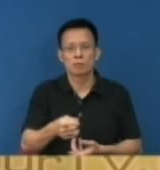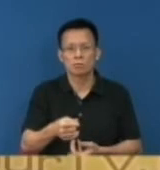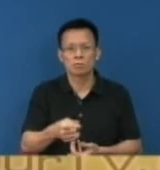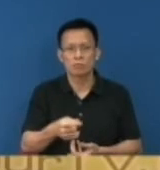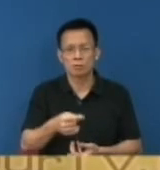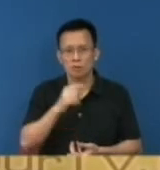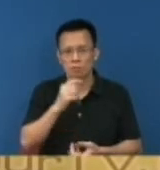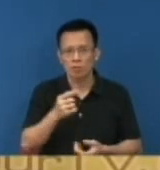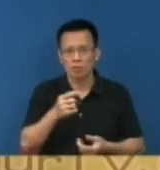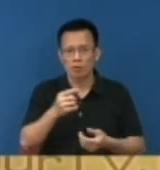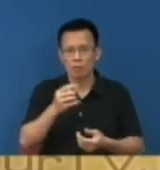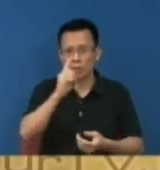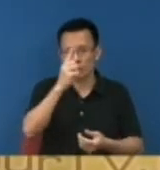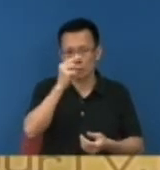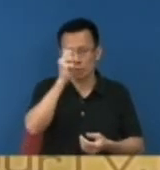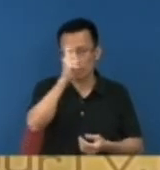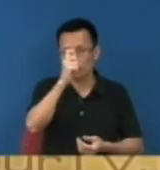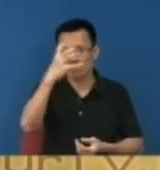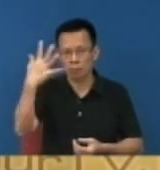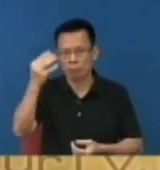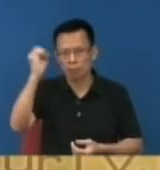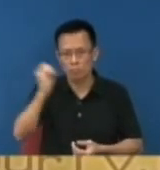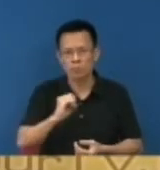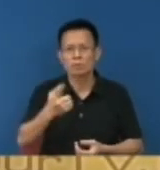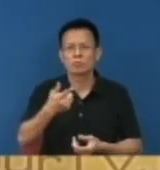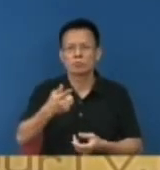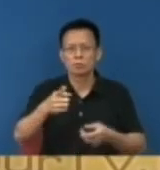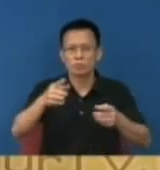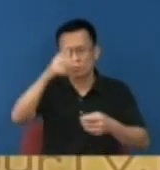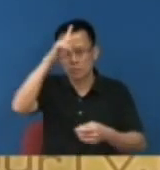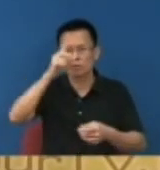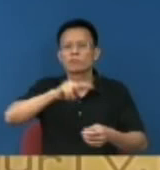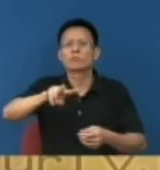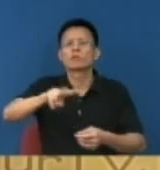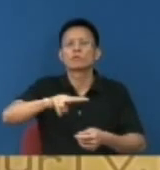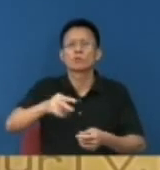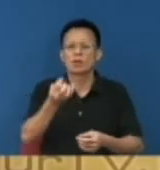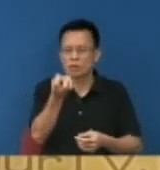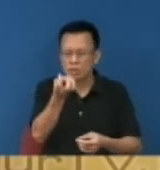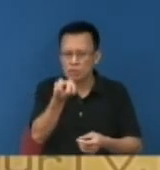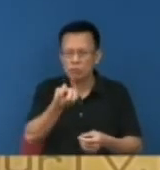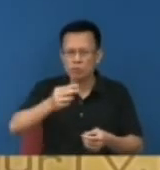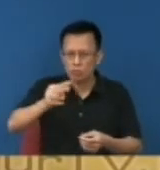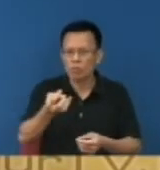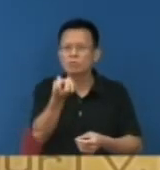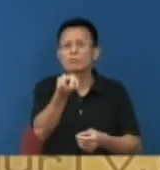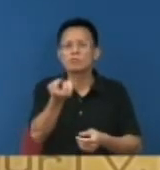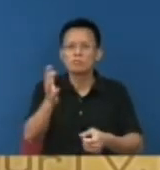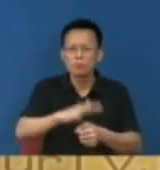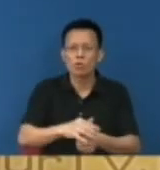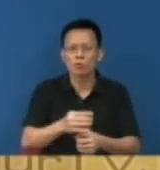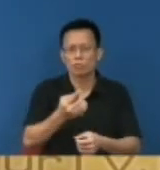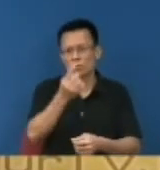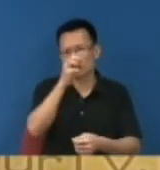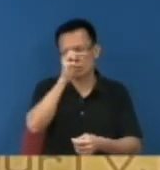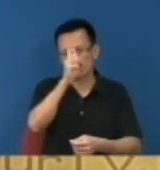們有 95% 都是跟政府一樣，只不過是小修小補。老實說，如果你 95%